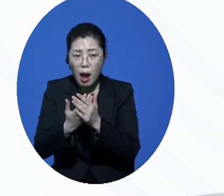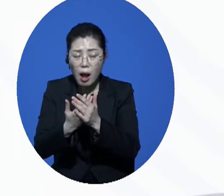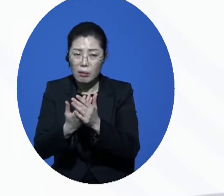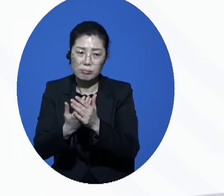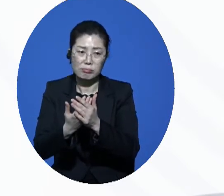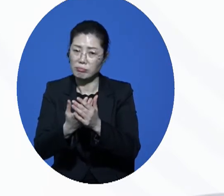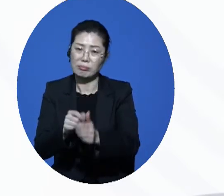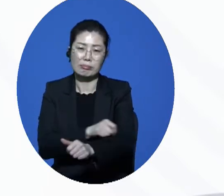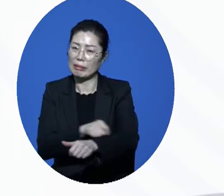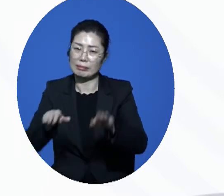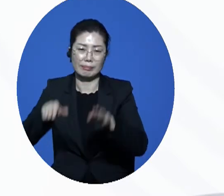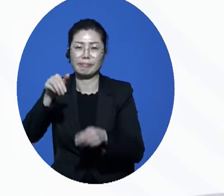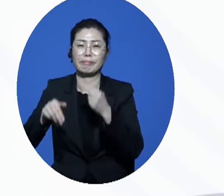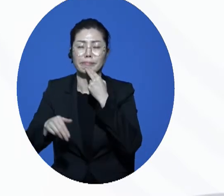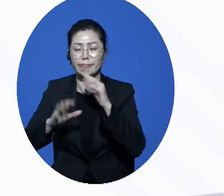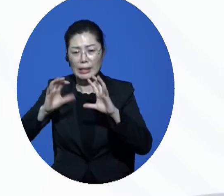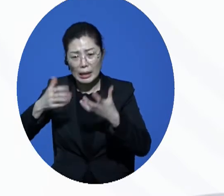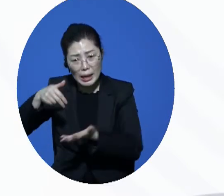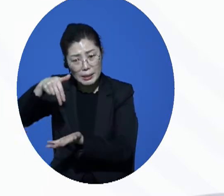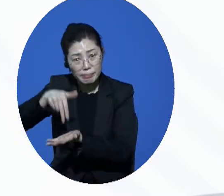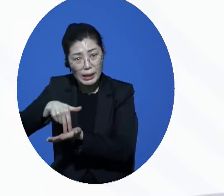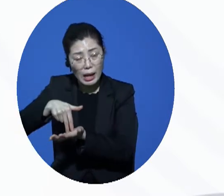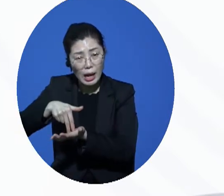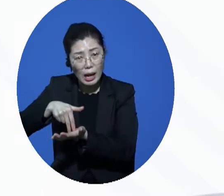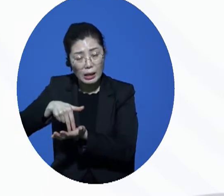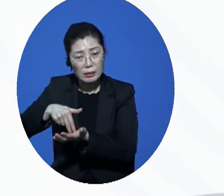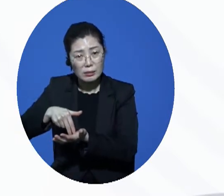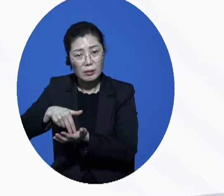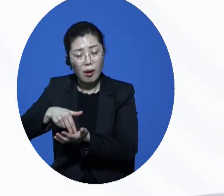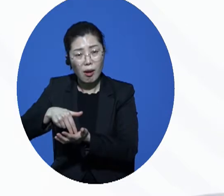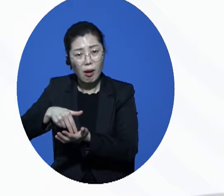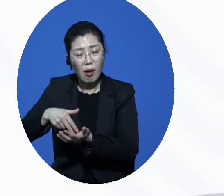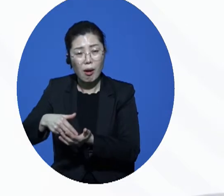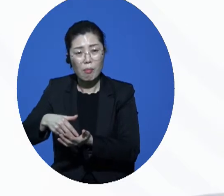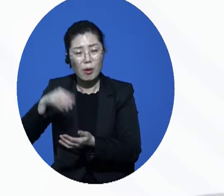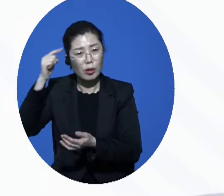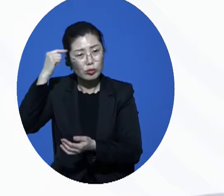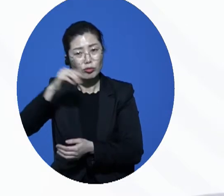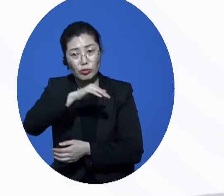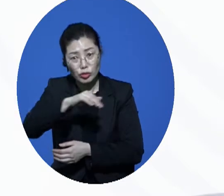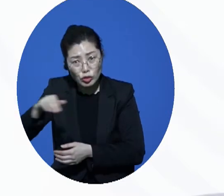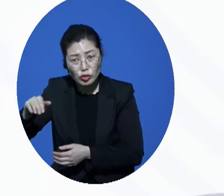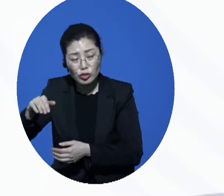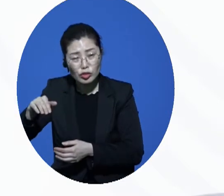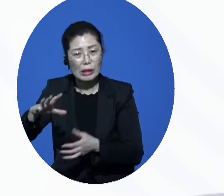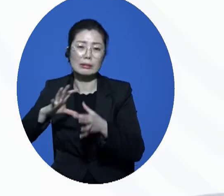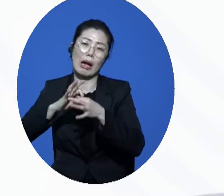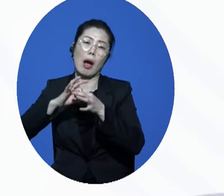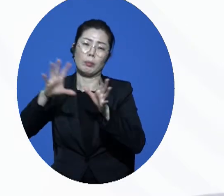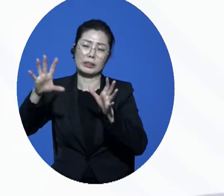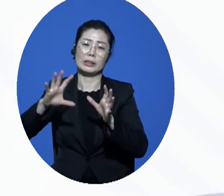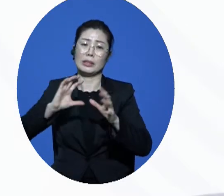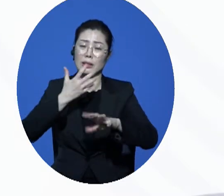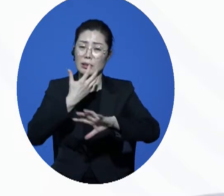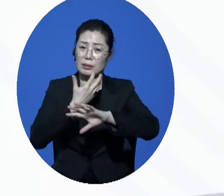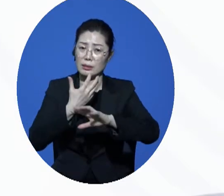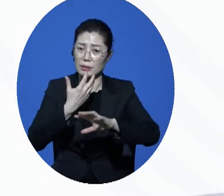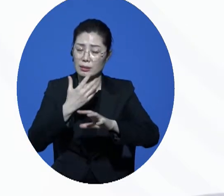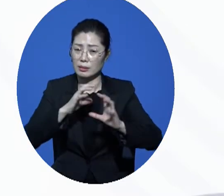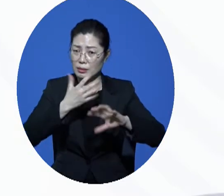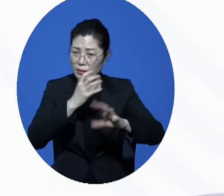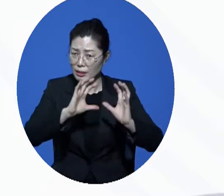미치지 않았습니다. 국가들의 개발의 정도와 수준과 무관하게 많은 국가들에서